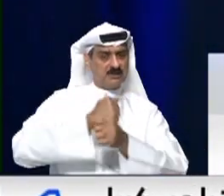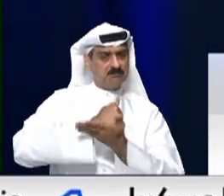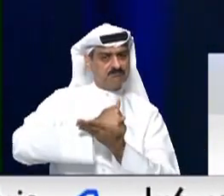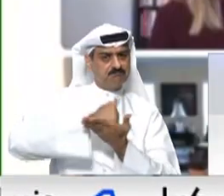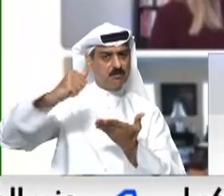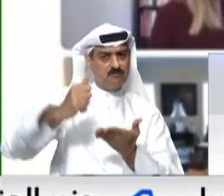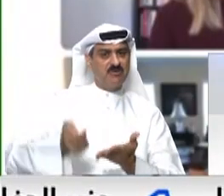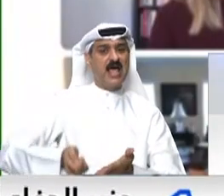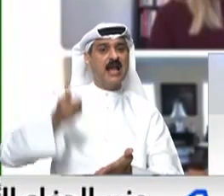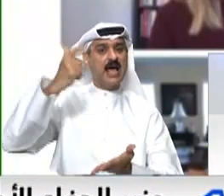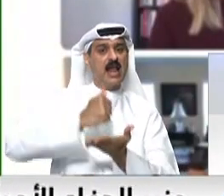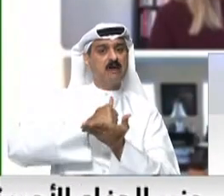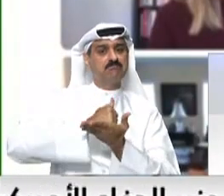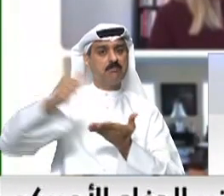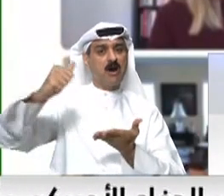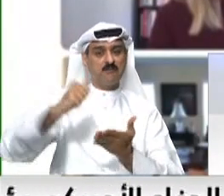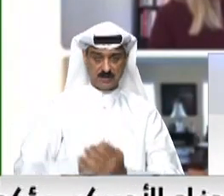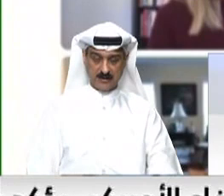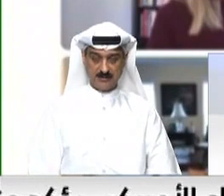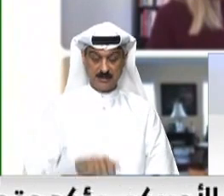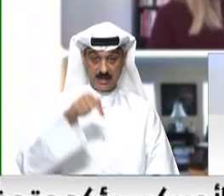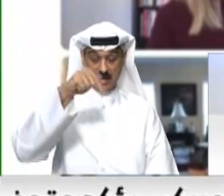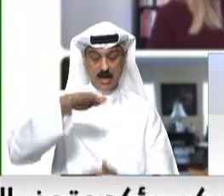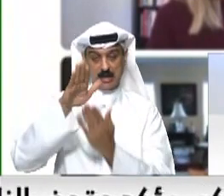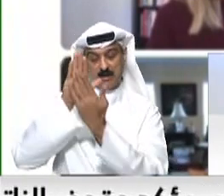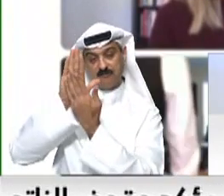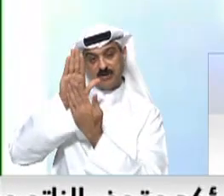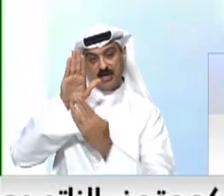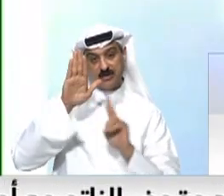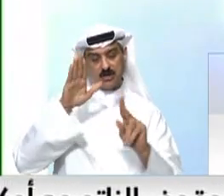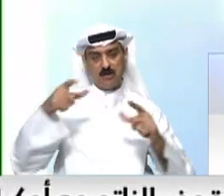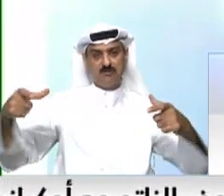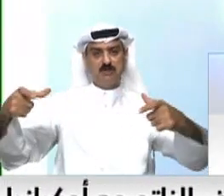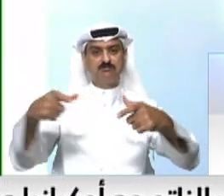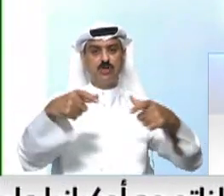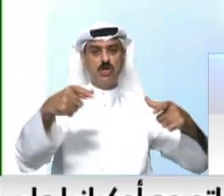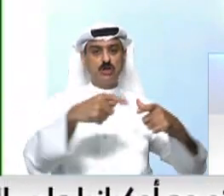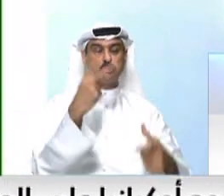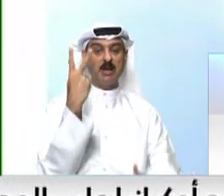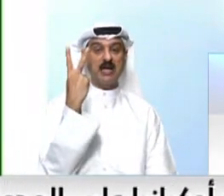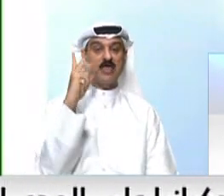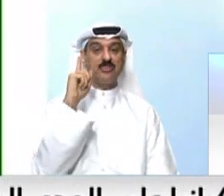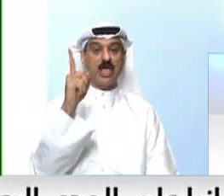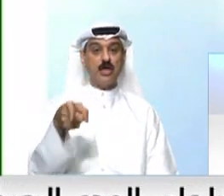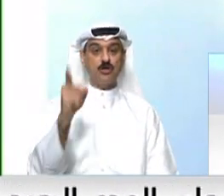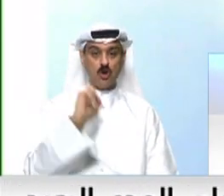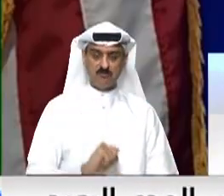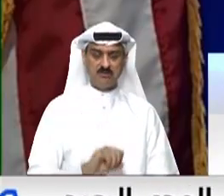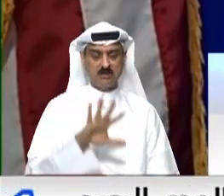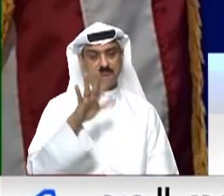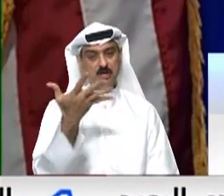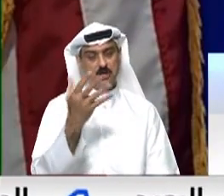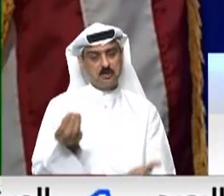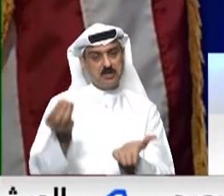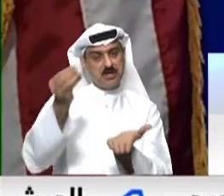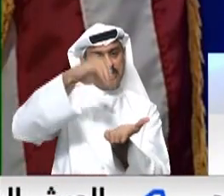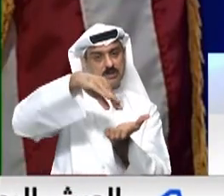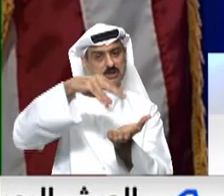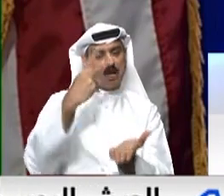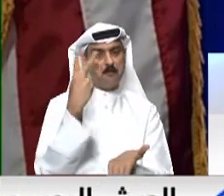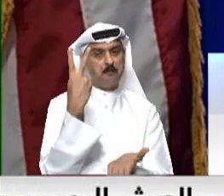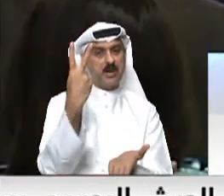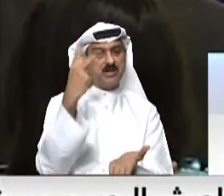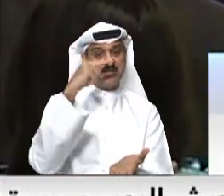التضخم المرتفع واشار بيان البنك المركزي عقب اجتماعات استمرت على مدى يومين انه قد يرفع اسعار الفائده مرتين